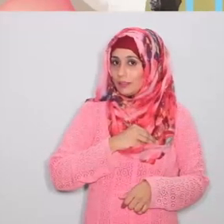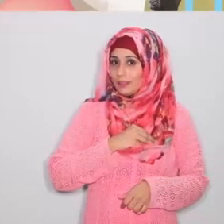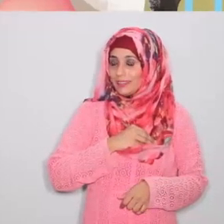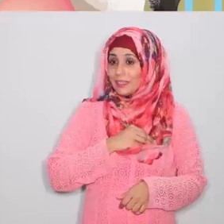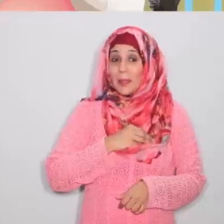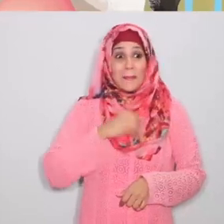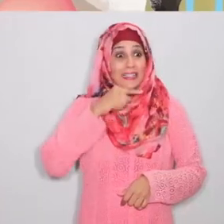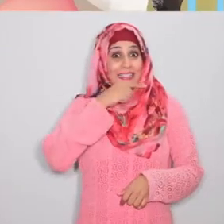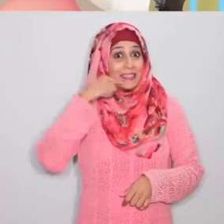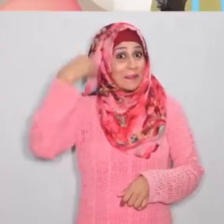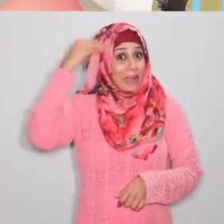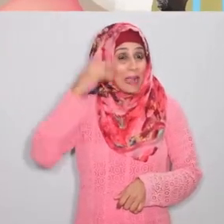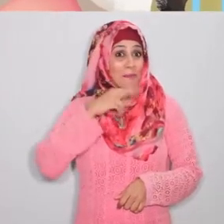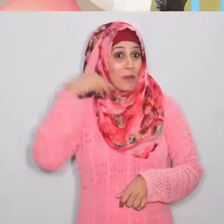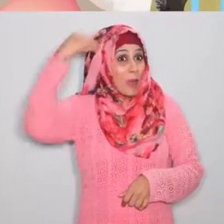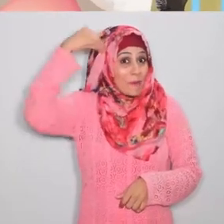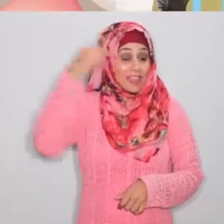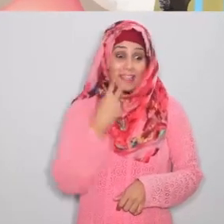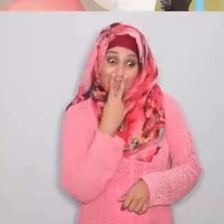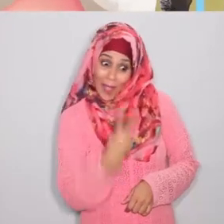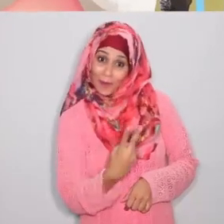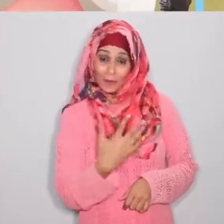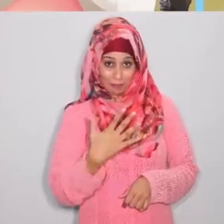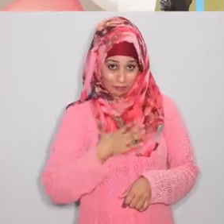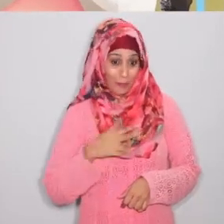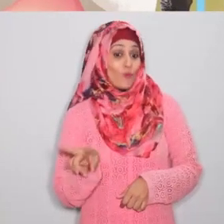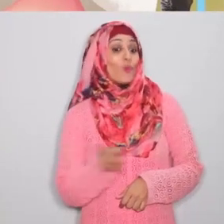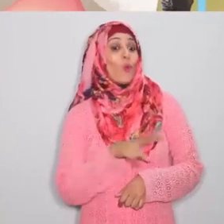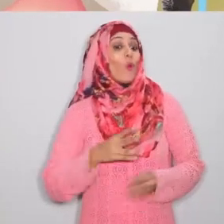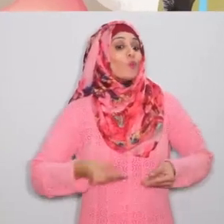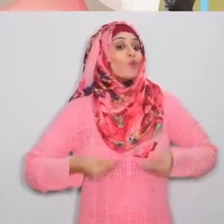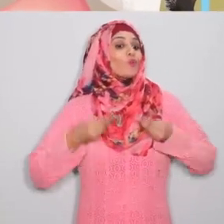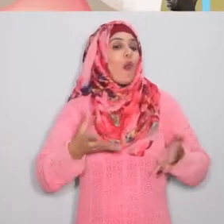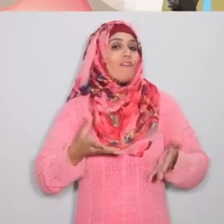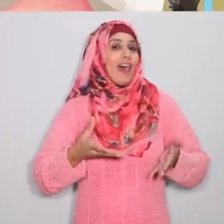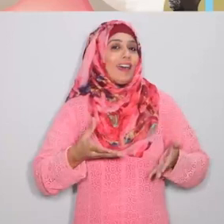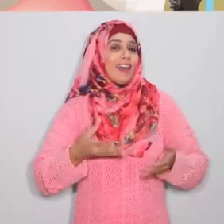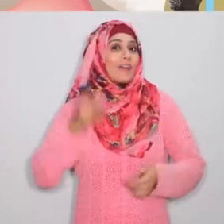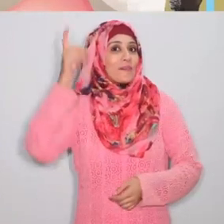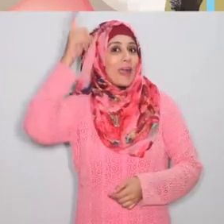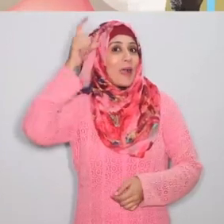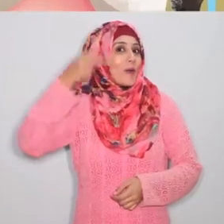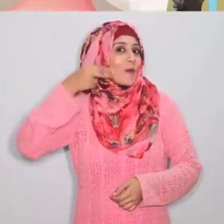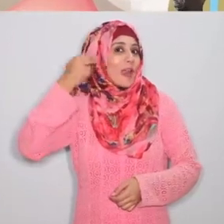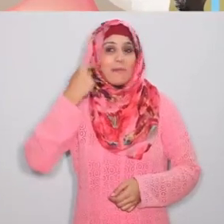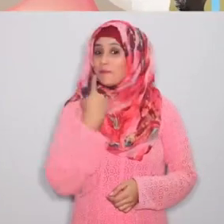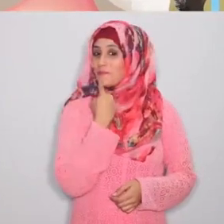मोनी नोनी देखो, हम तुम दोनों के लिए क्या लाए हैं, गुलाबो खाला ने